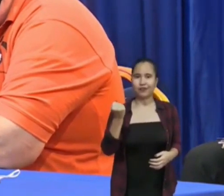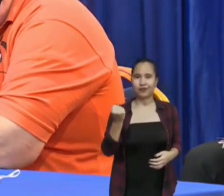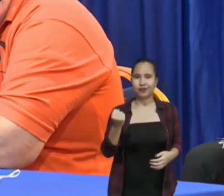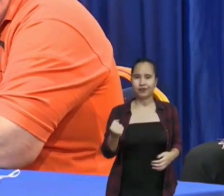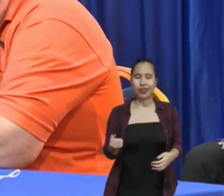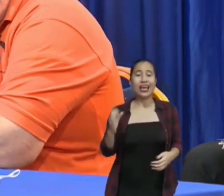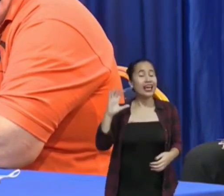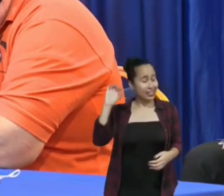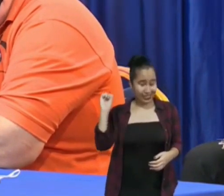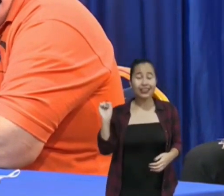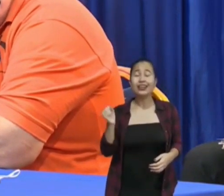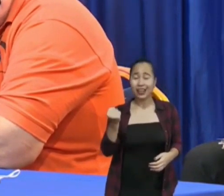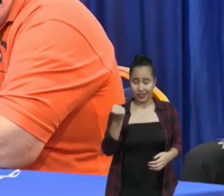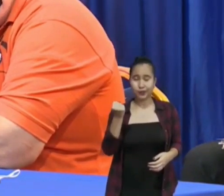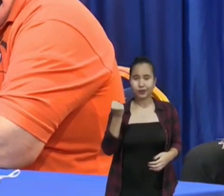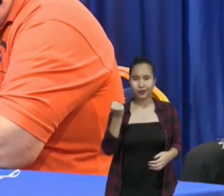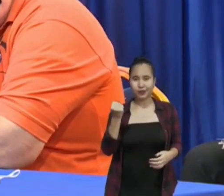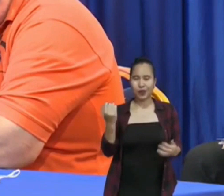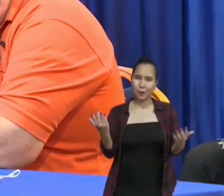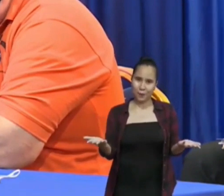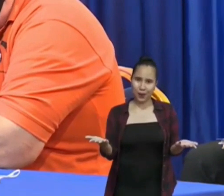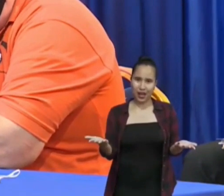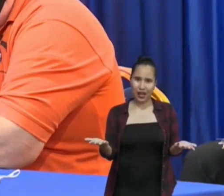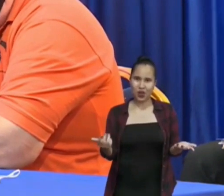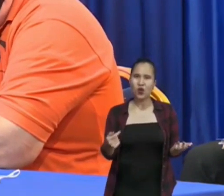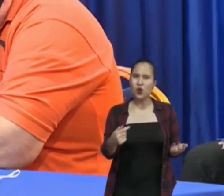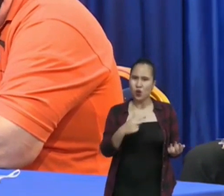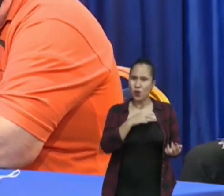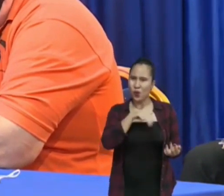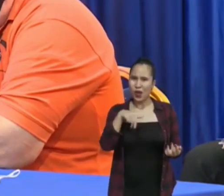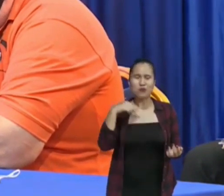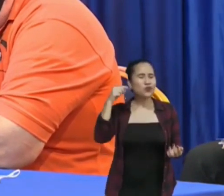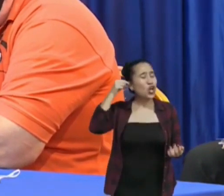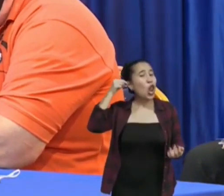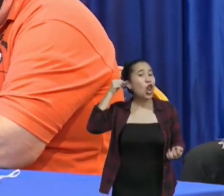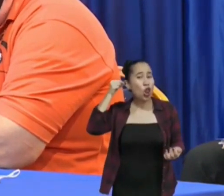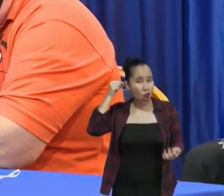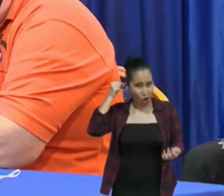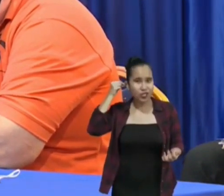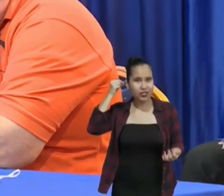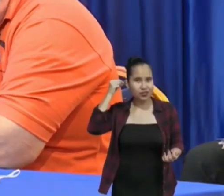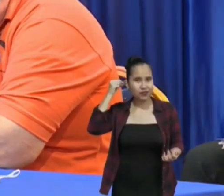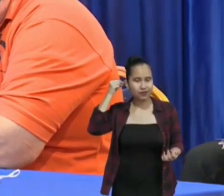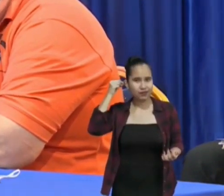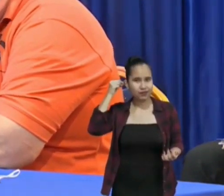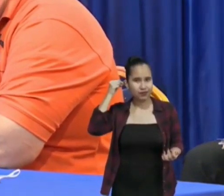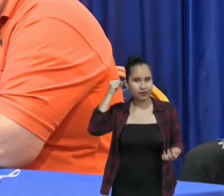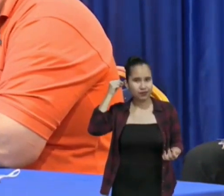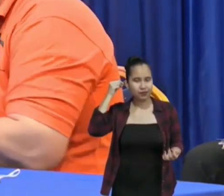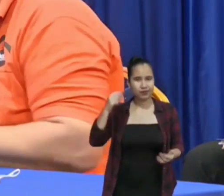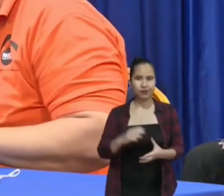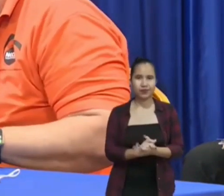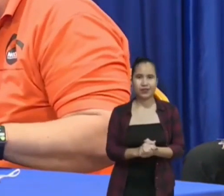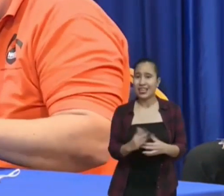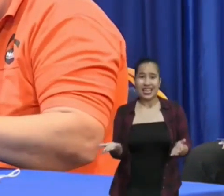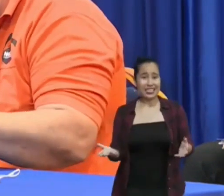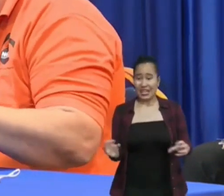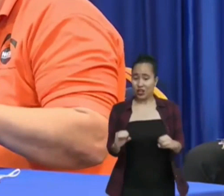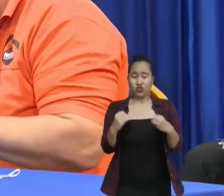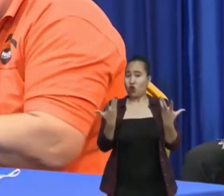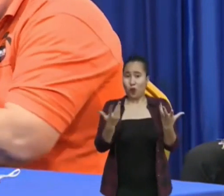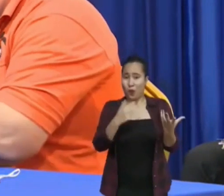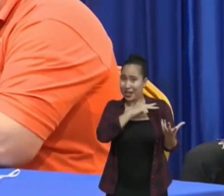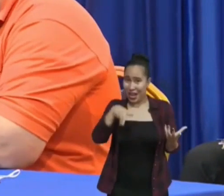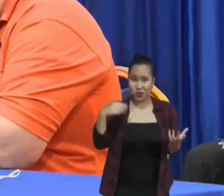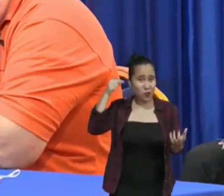het is mogelijk. Echter moeten we een beetje minder koppig zijn. En dan gaan we merken dat we, en ik zeg niet zomaar dat we koppig zijn,